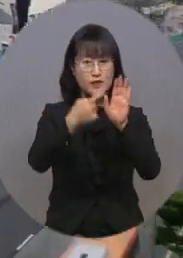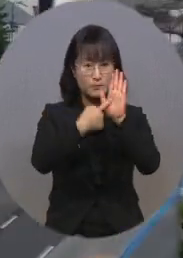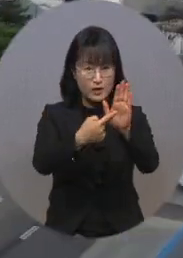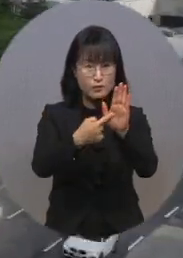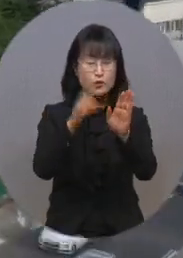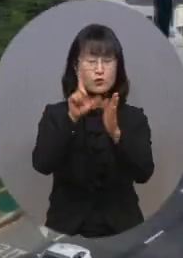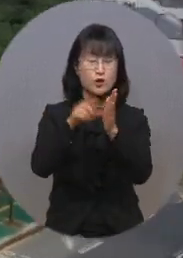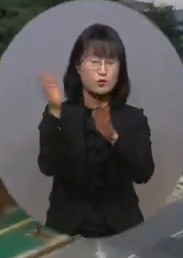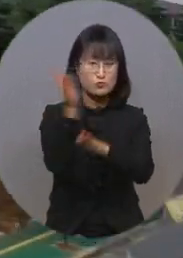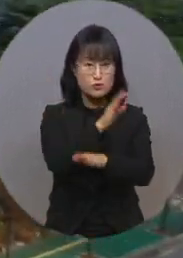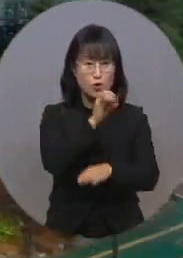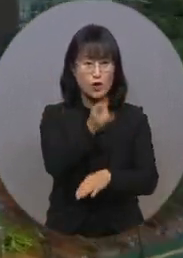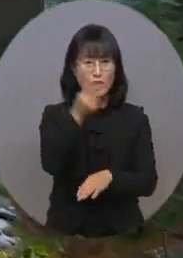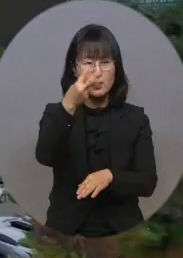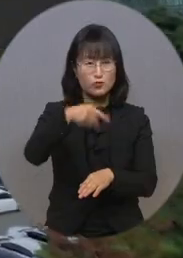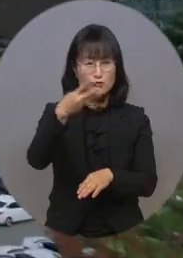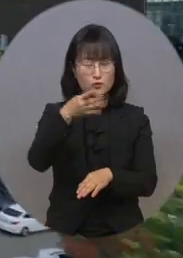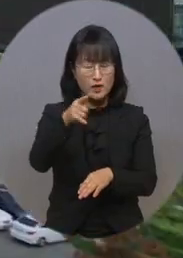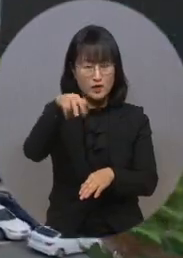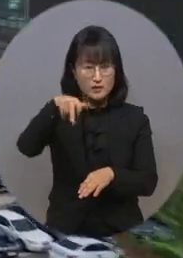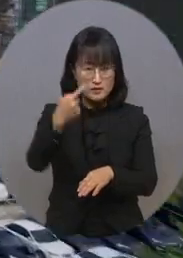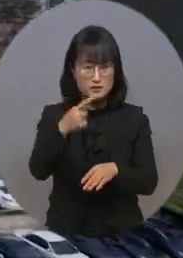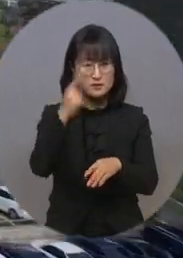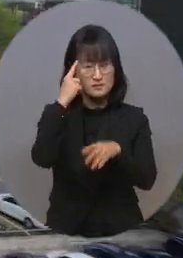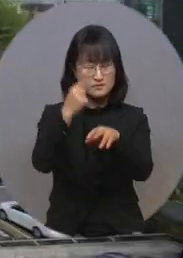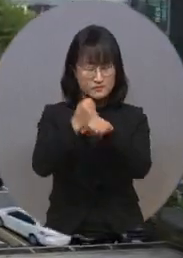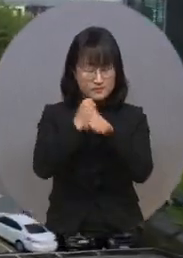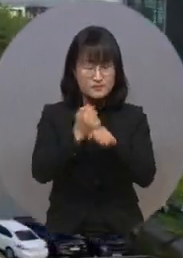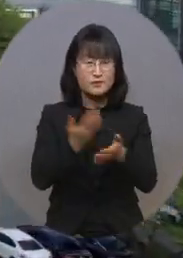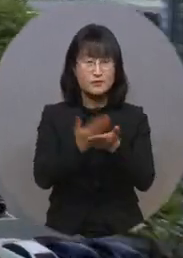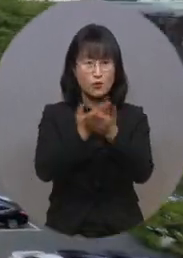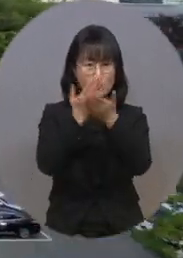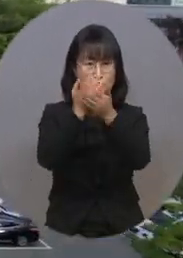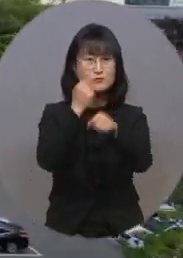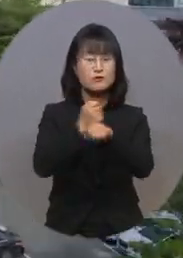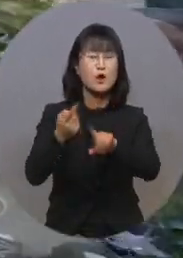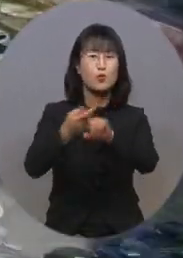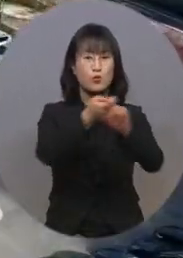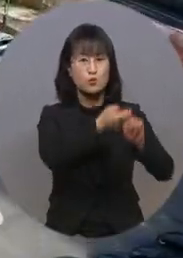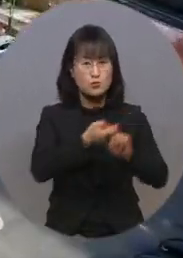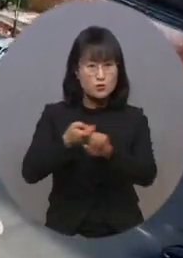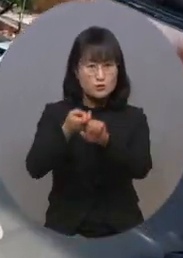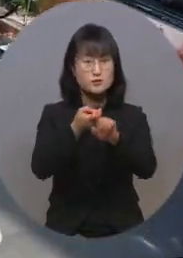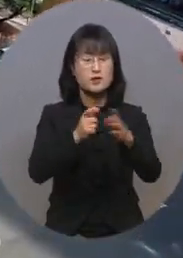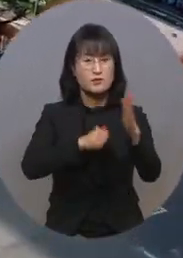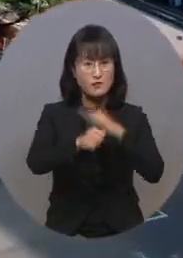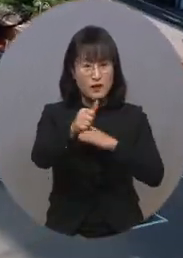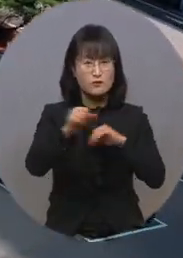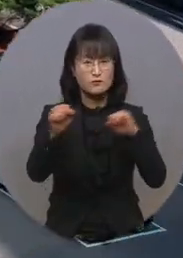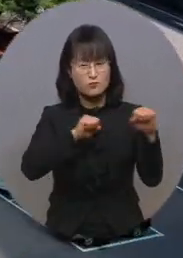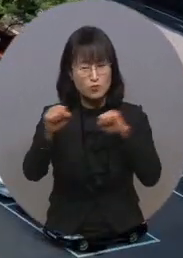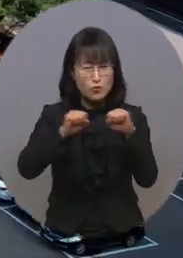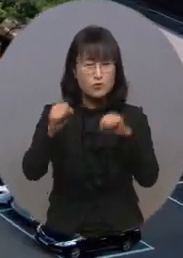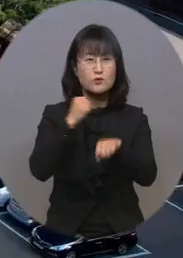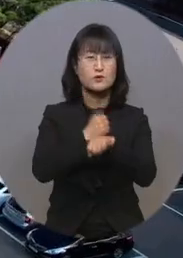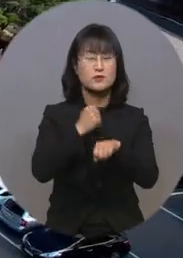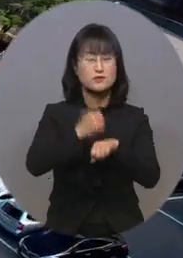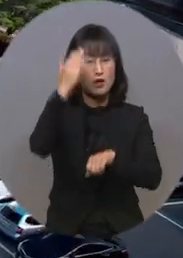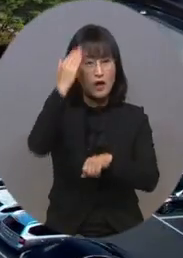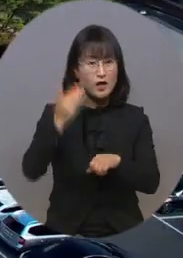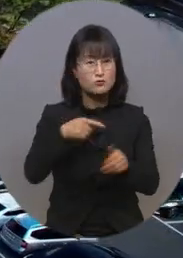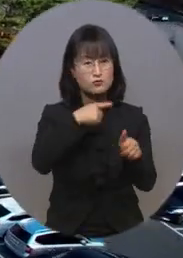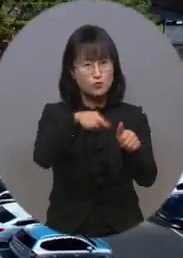준비, 연구하고 실제 적용까지 이끈 고양시 교육공동체의 선도적 노력들이 대한민국 교육